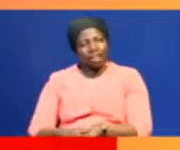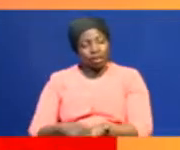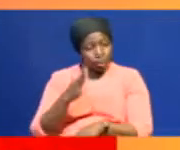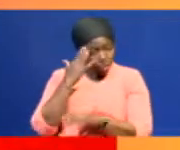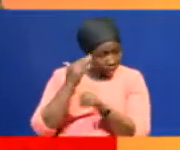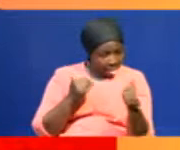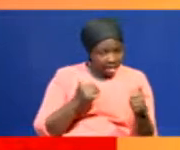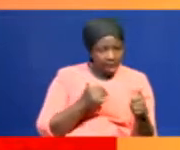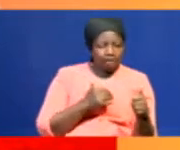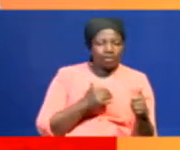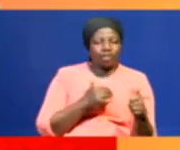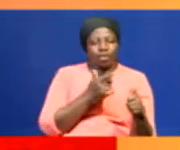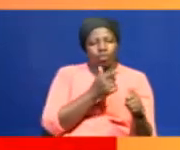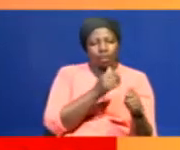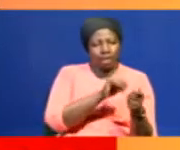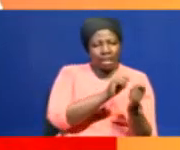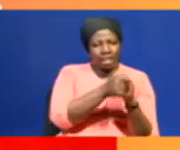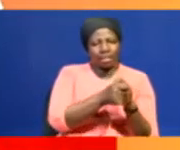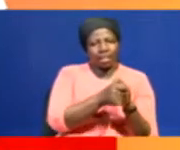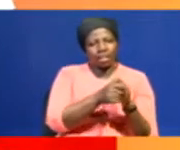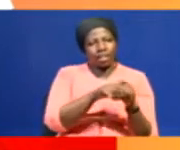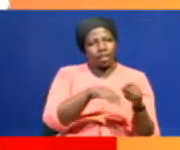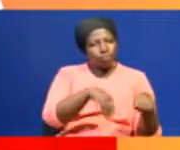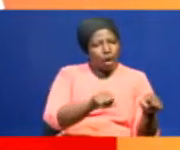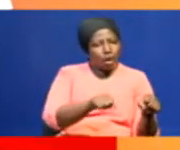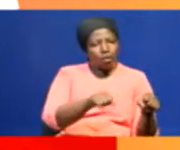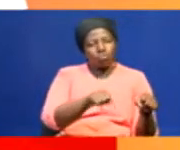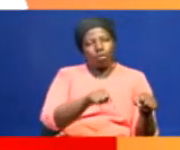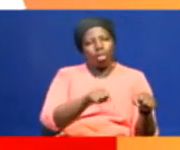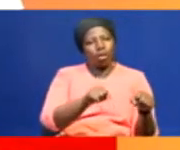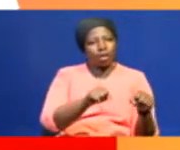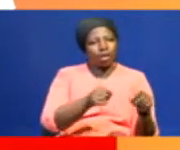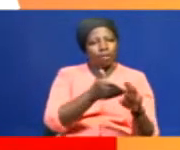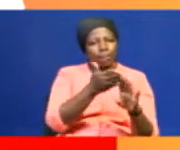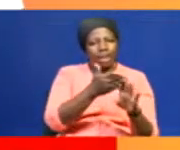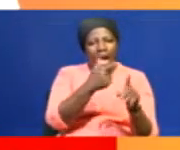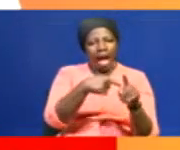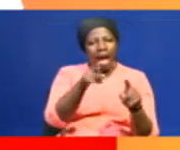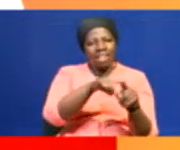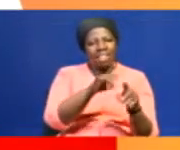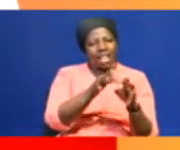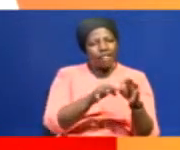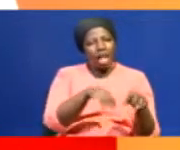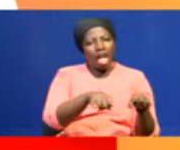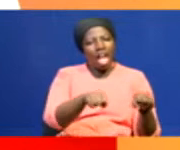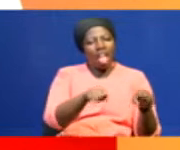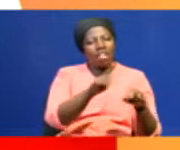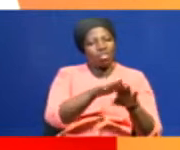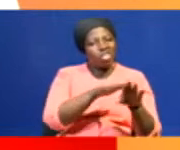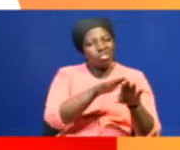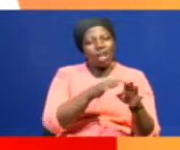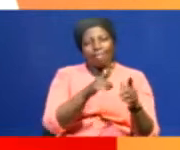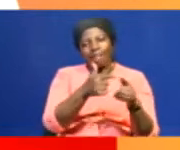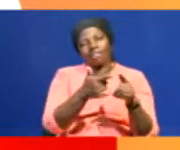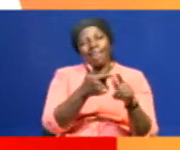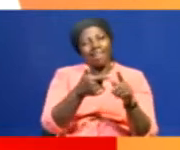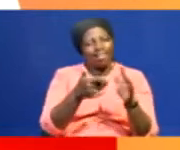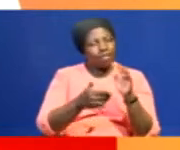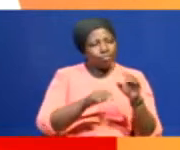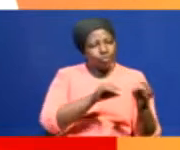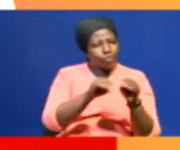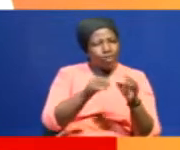inaongezeka. Unaongeza gear speed inaongezeka. Ukienda na gear moja ile speed haitapita pale. Lakini ukiongeza tu mafuta ukiongeza